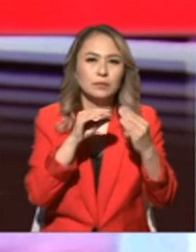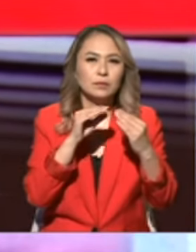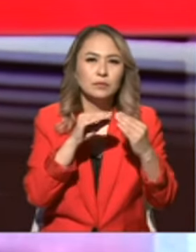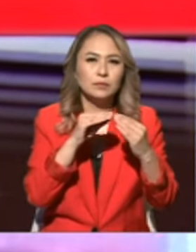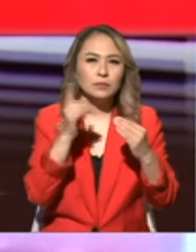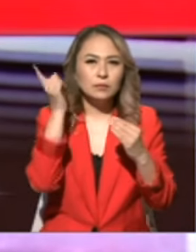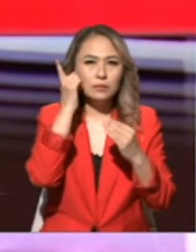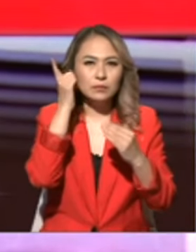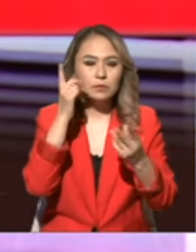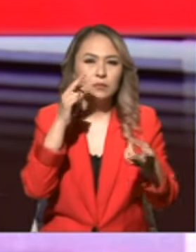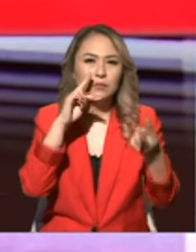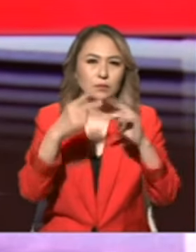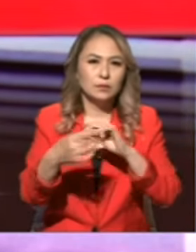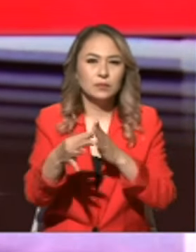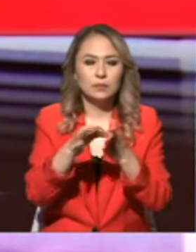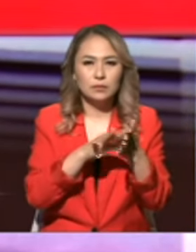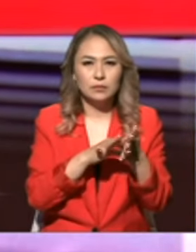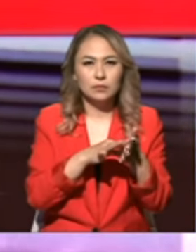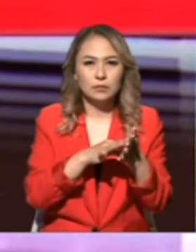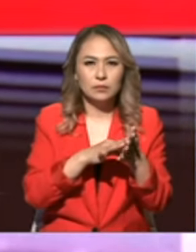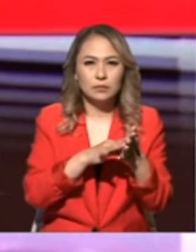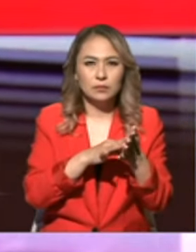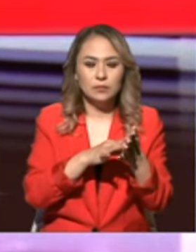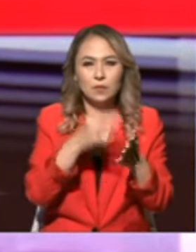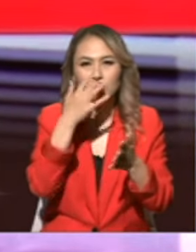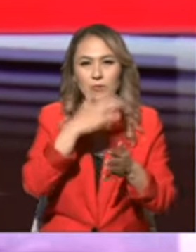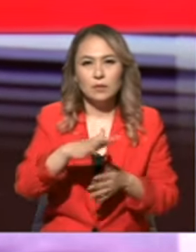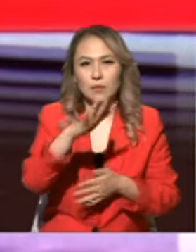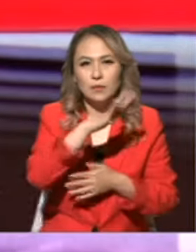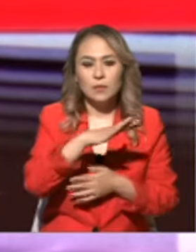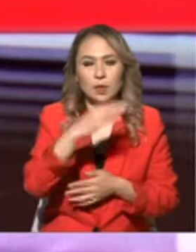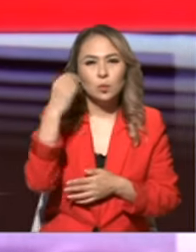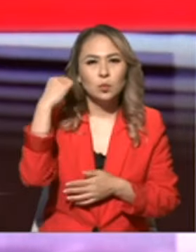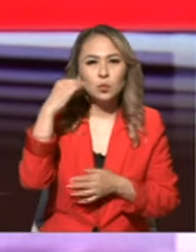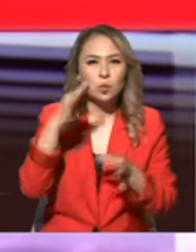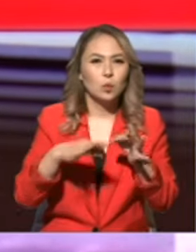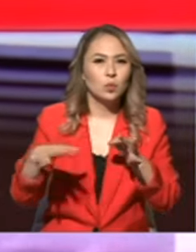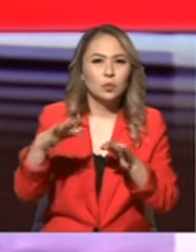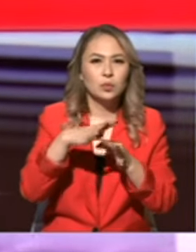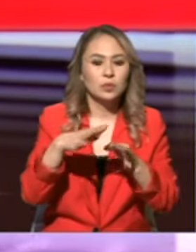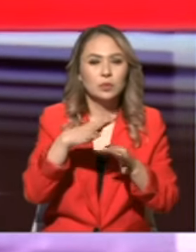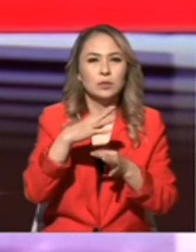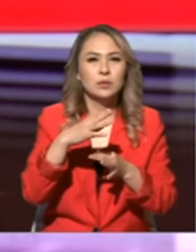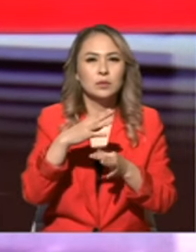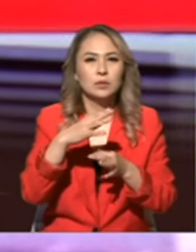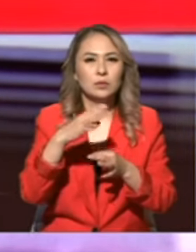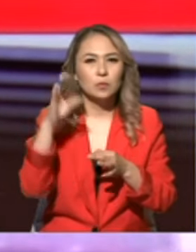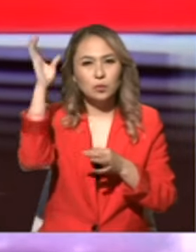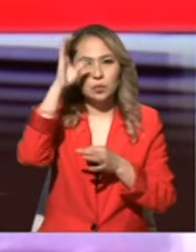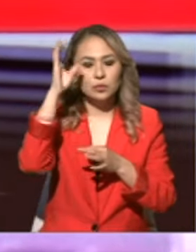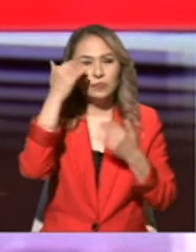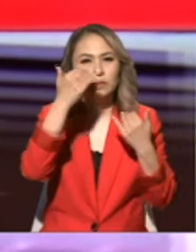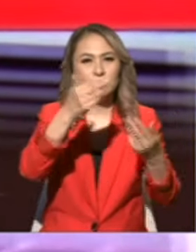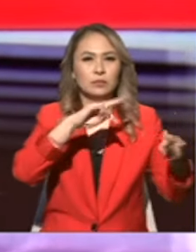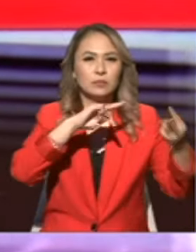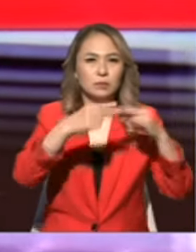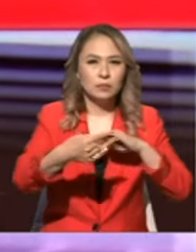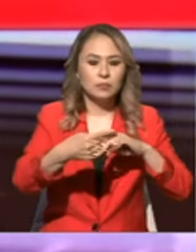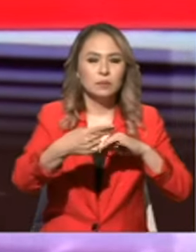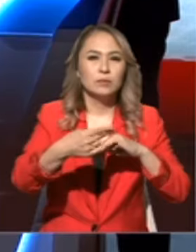Телефоным Қытайдың несіне көшті бірден. Сосын мына оңтүстік Қазақстан облысында Түркістан облысы қазір қазығұрт асуынан асқаннан кейін Өзбекстанның байланыс желілері